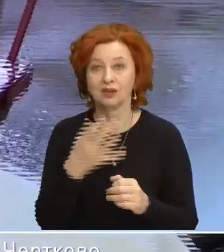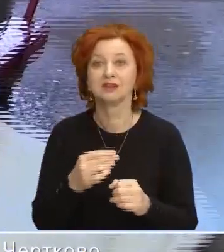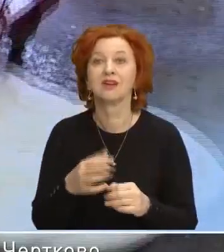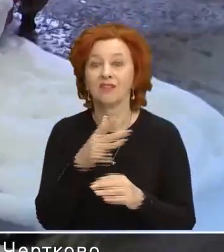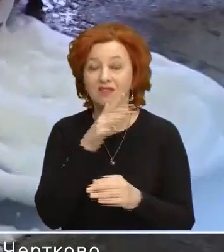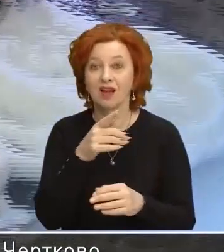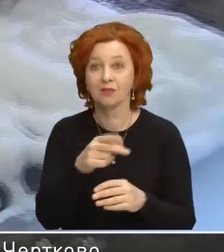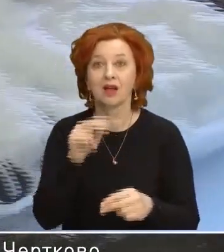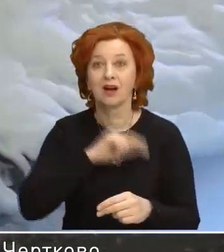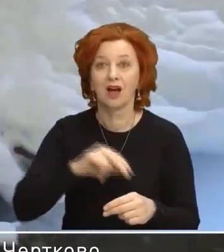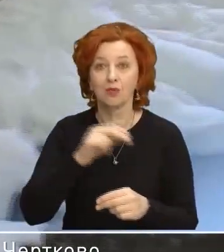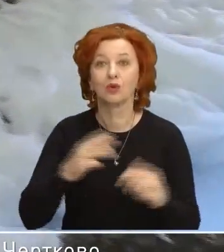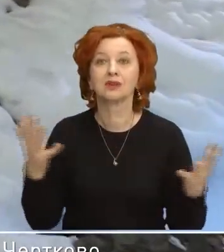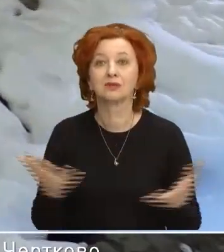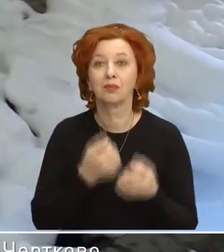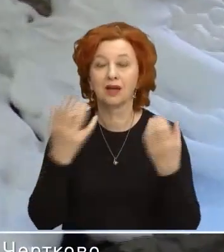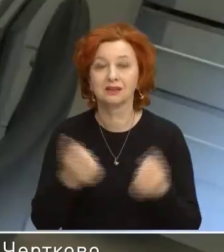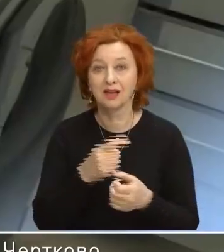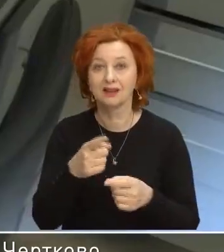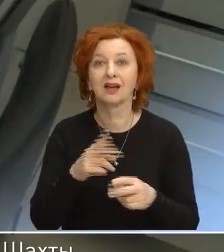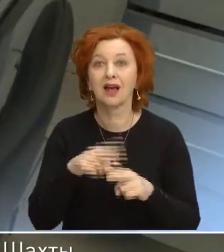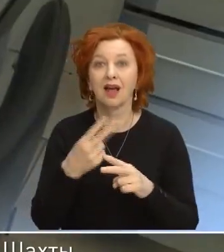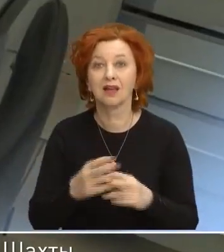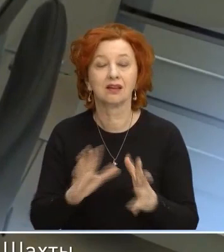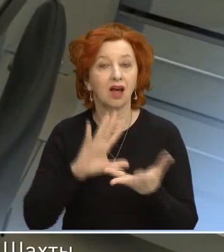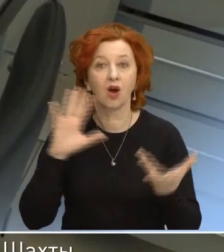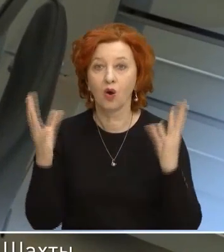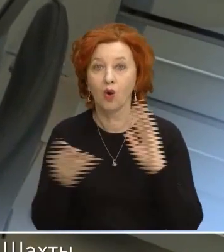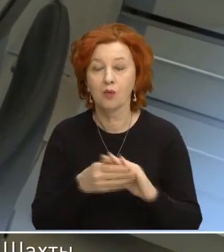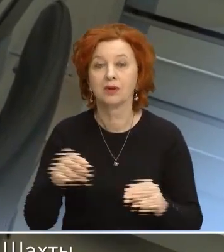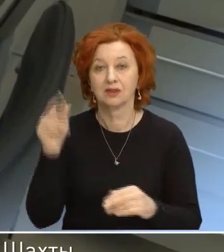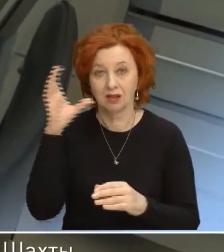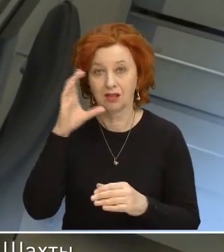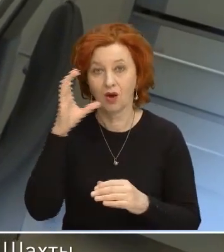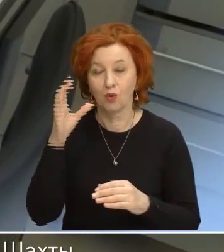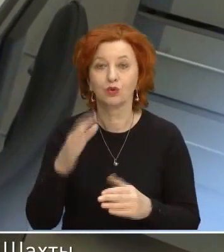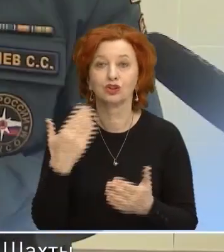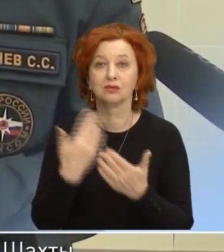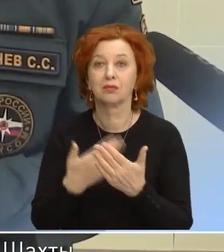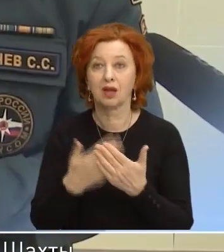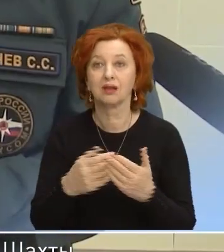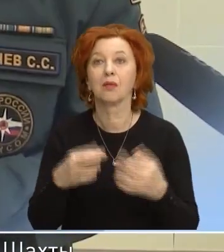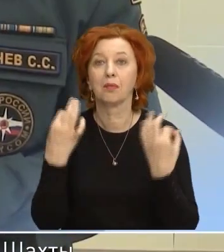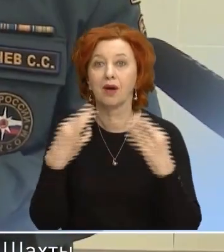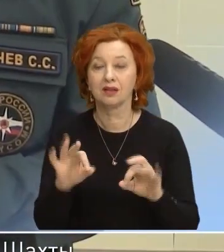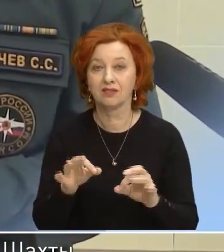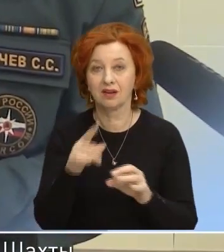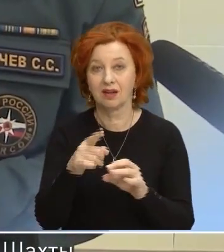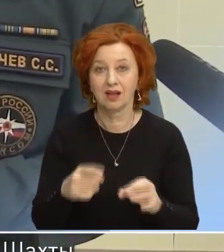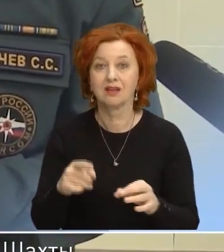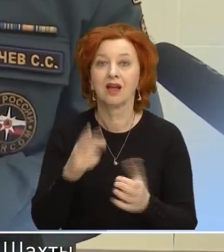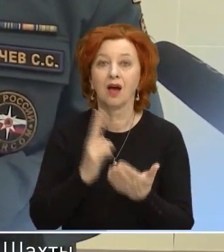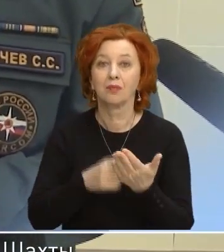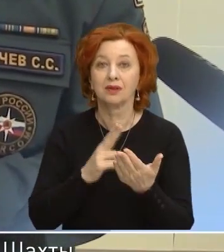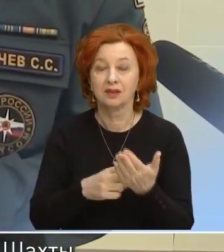Современная работа пожарно-спасательной лаборатории – это целый комплекс различных научных методов, которые позволяют за короткий период